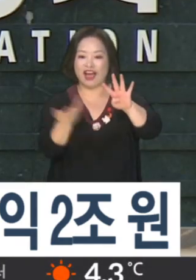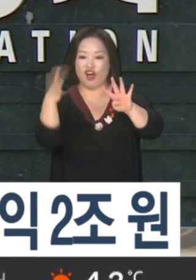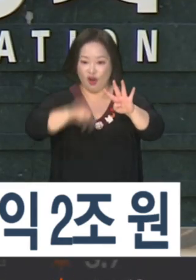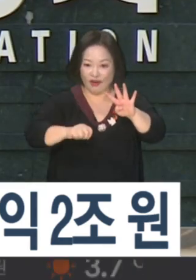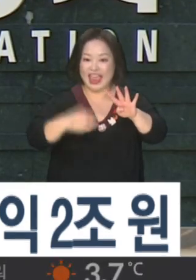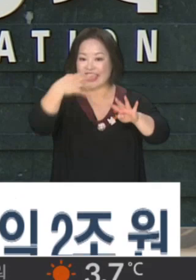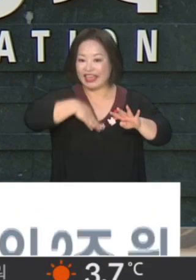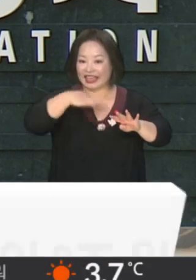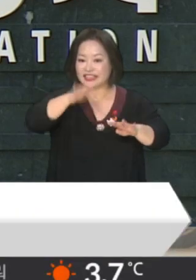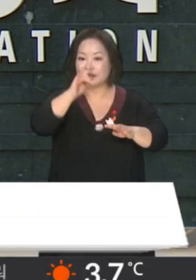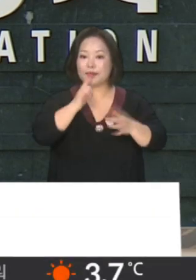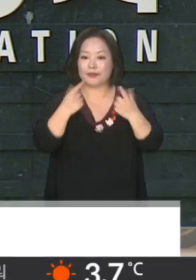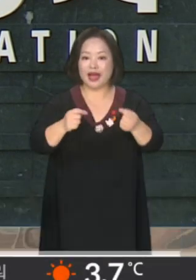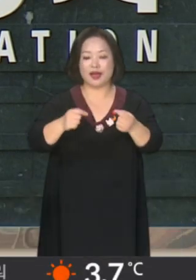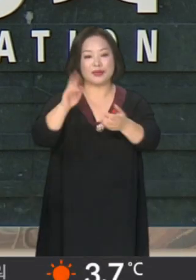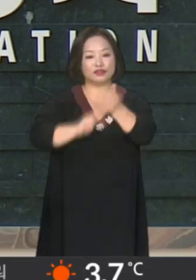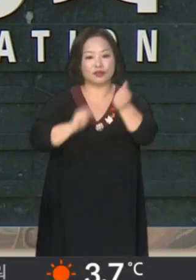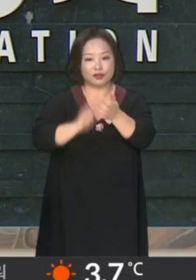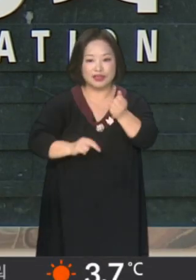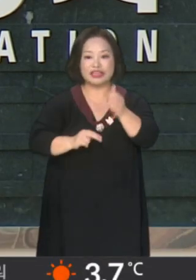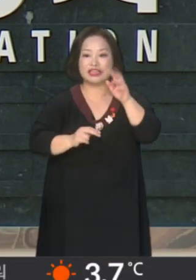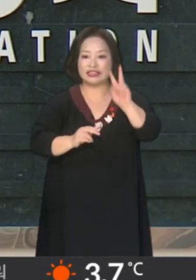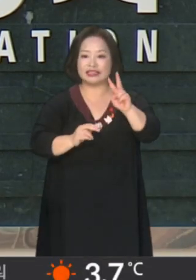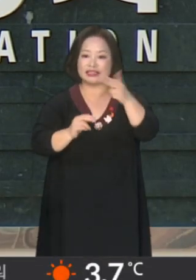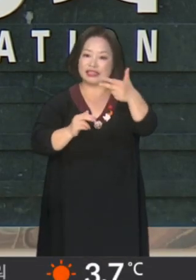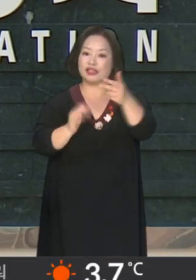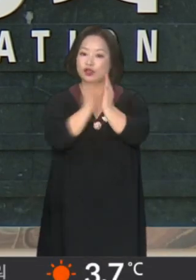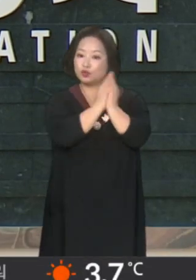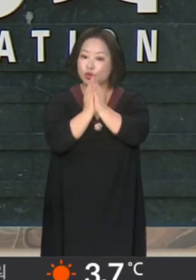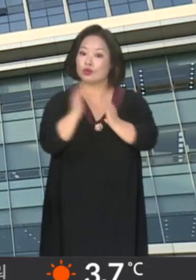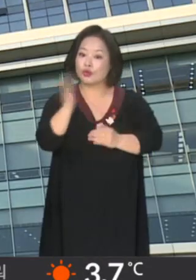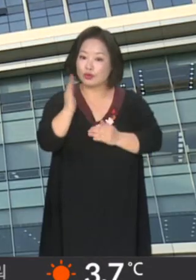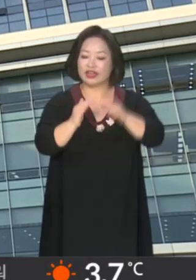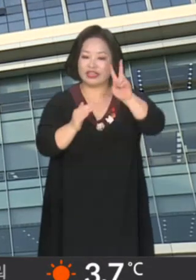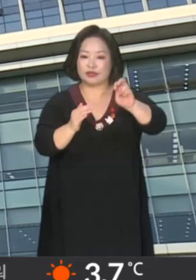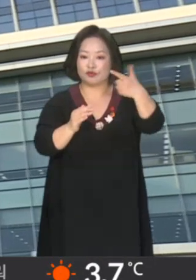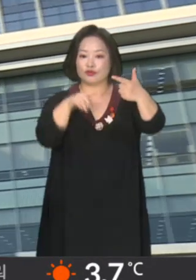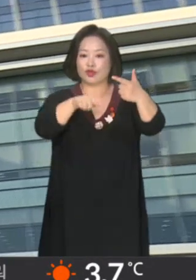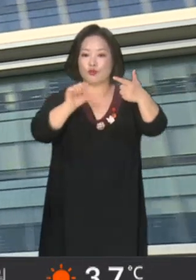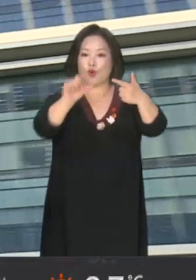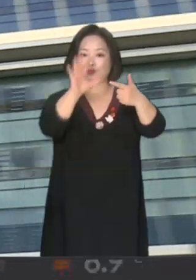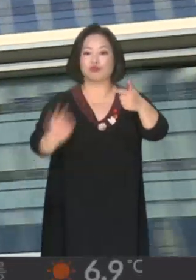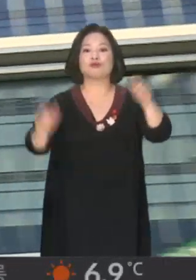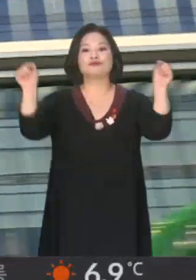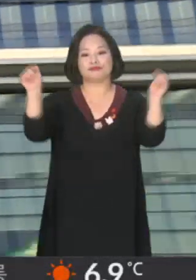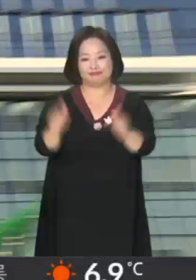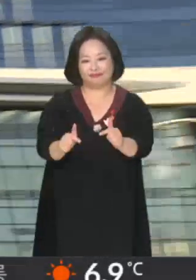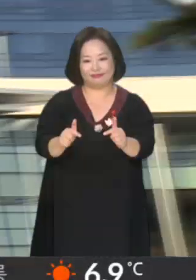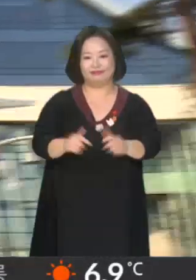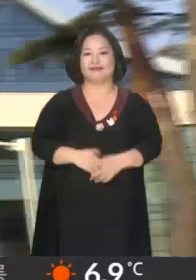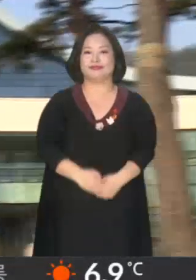공시했습니다 매출은 7조 8893 원으로 26.5% 감소했습니다